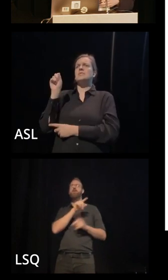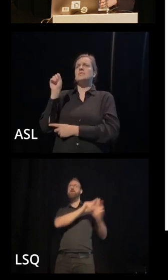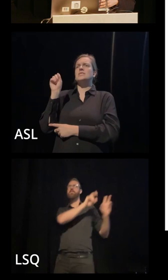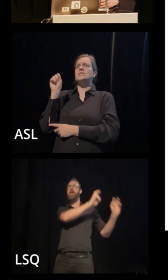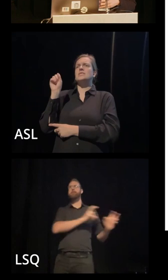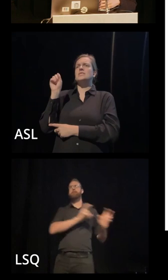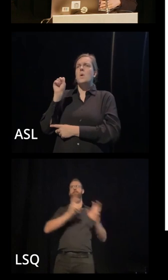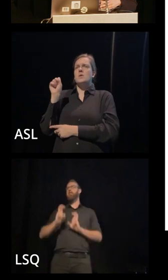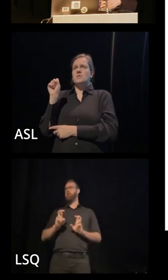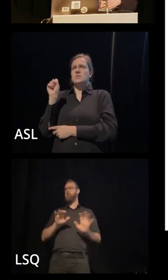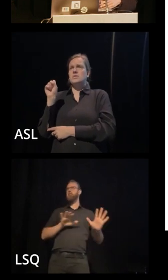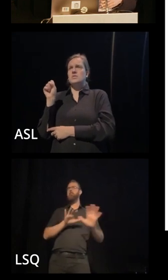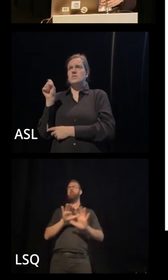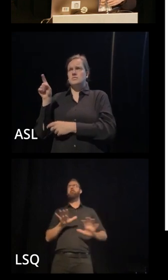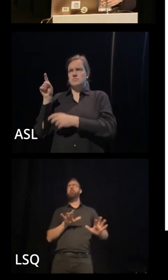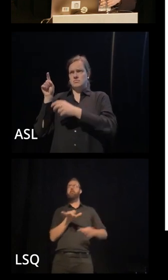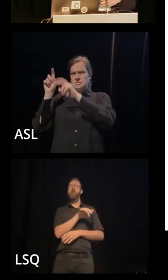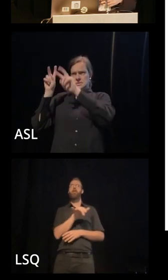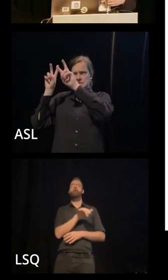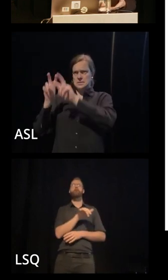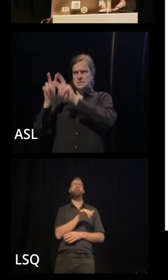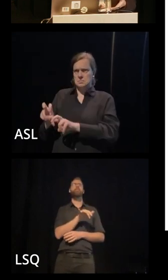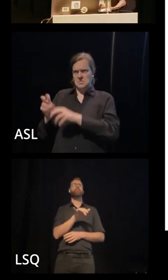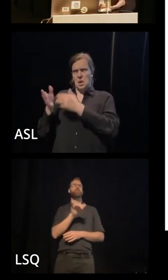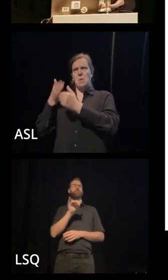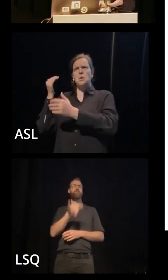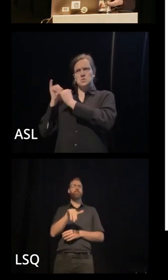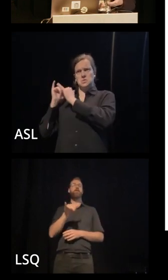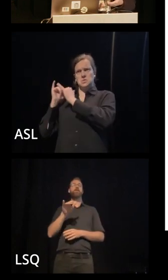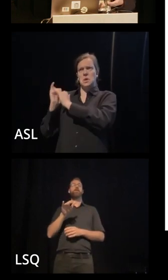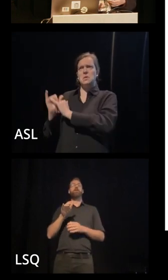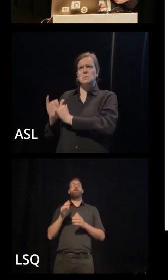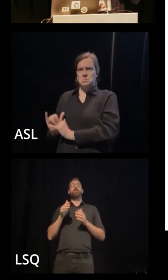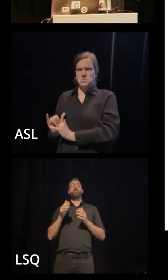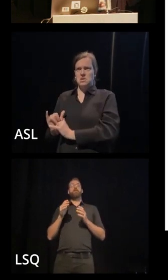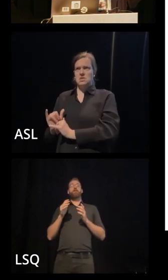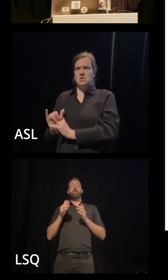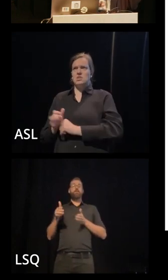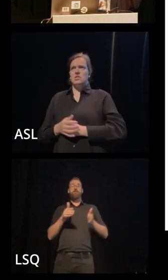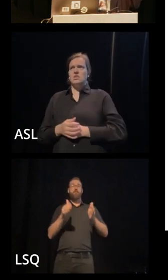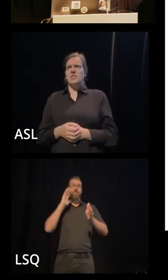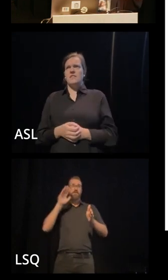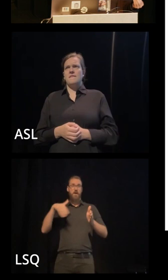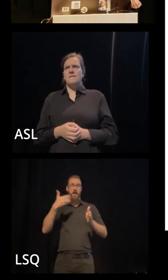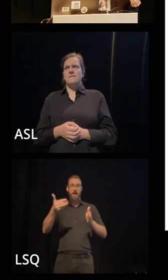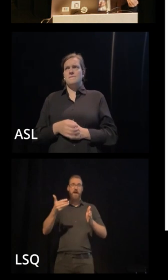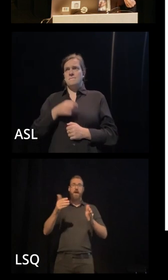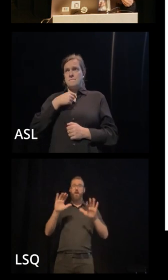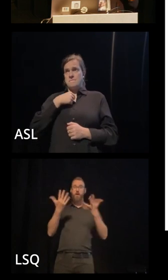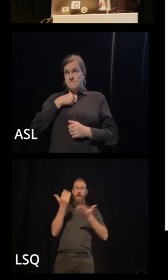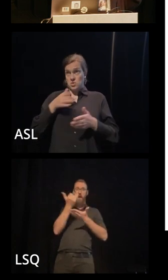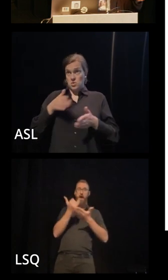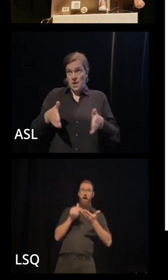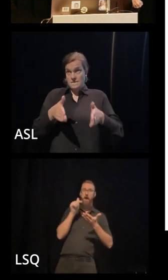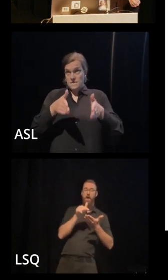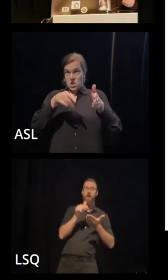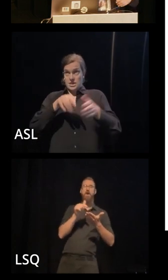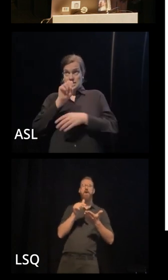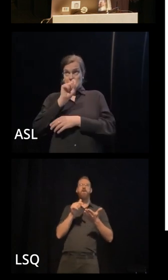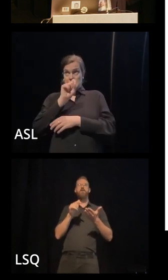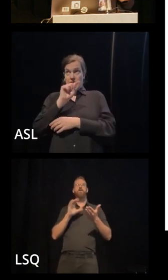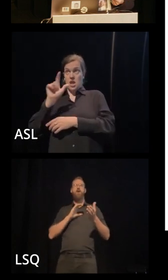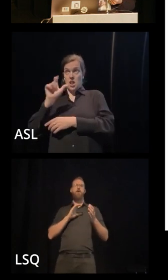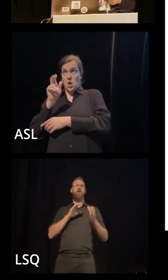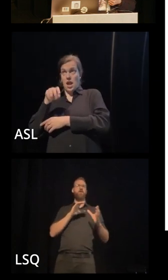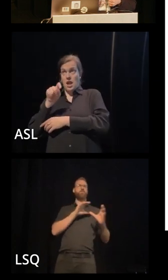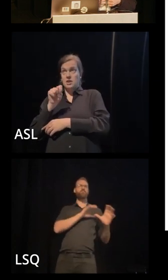pour faire bref, en fait, je me suis intéressée à découvrir le Saint-Laurent par les arts vivants, mais intéressée à la complexité, à